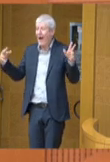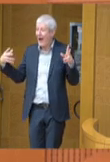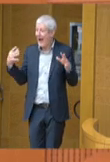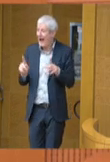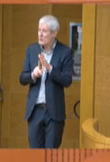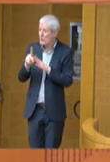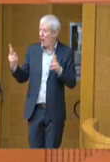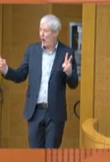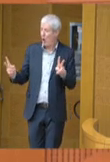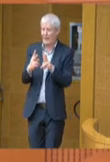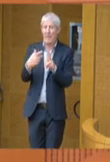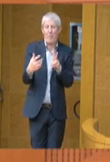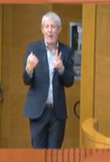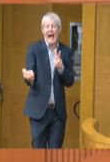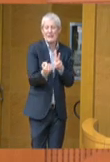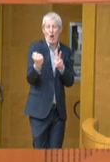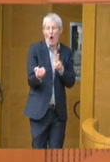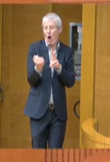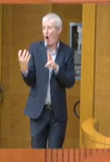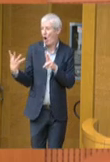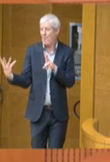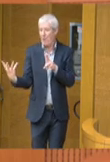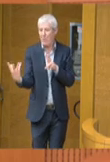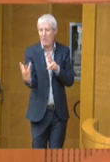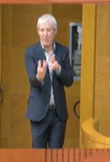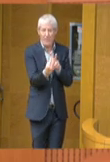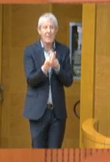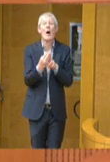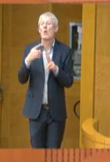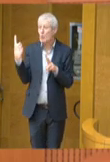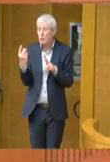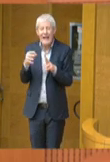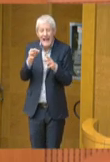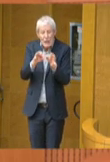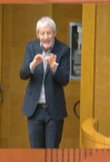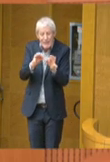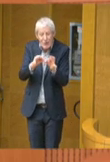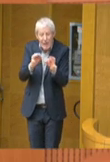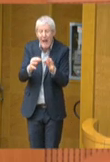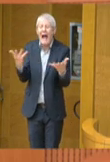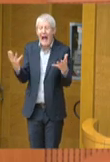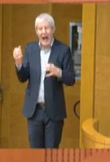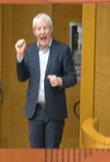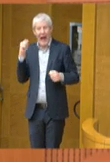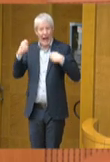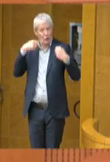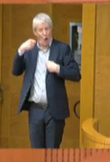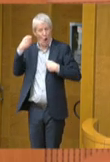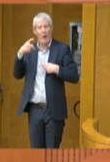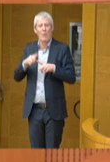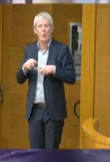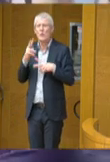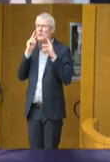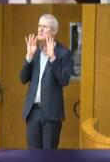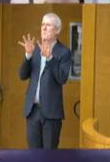dell'incontro e della fusione delle singole azioni. Ciascuno è, nello stesso tempo, attore e spettatore, e nel